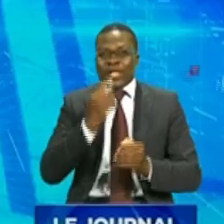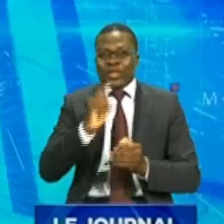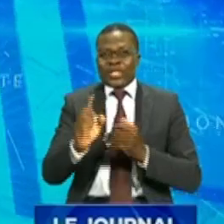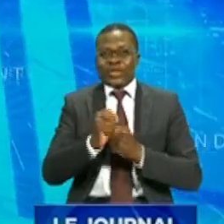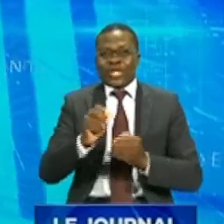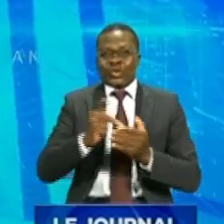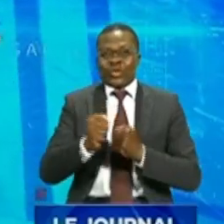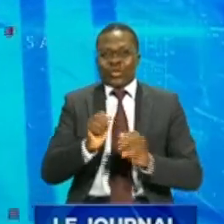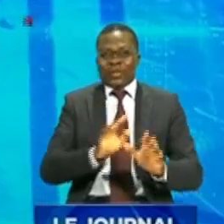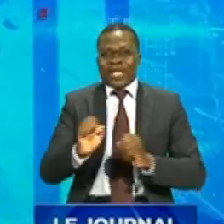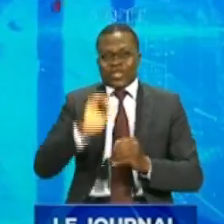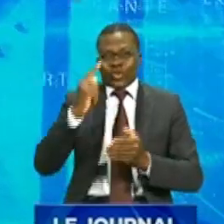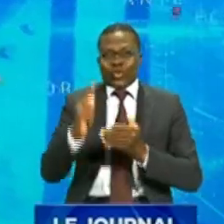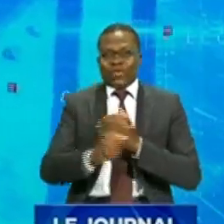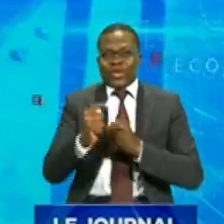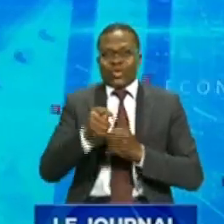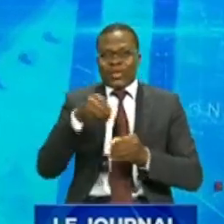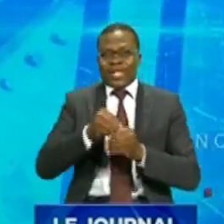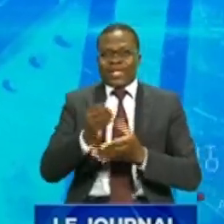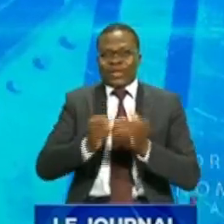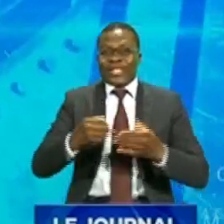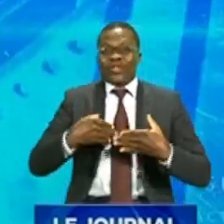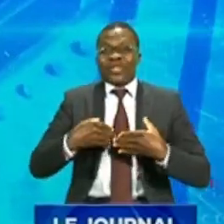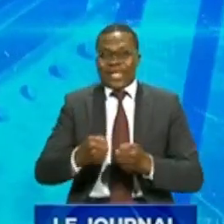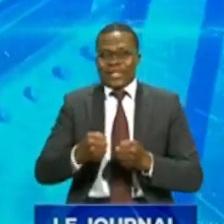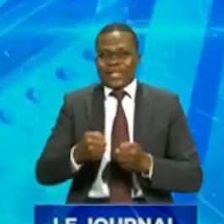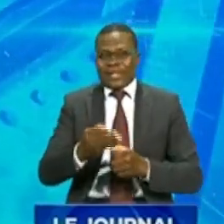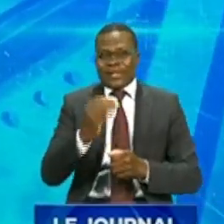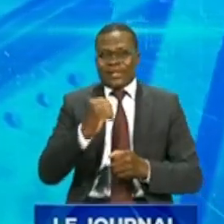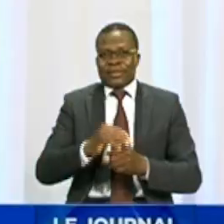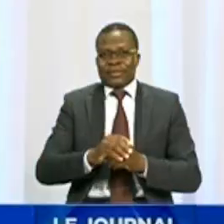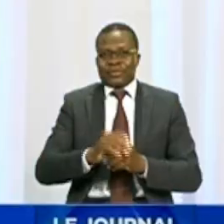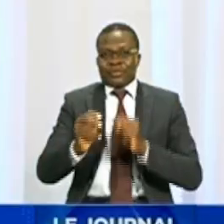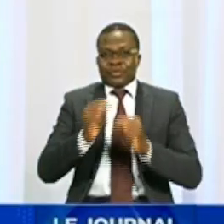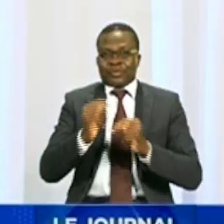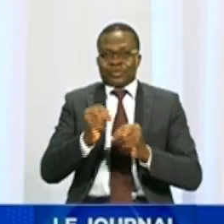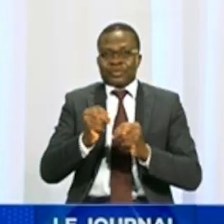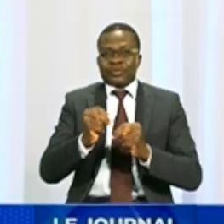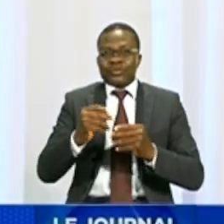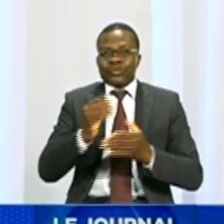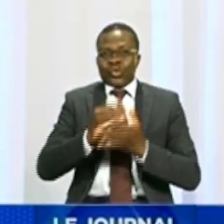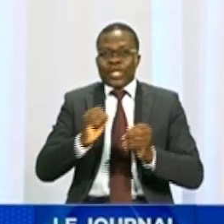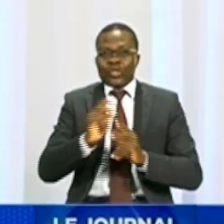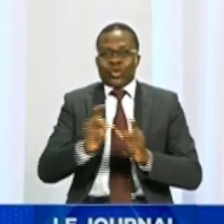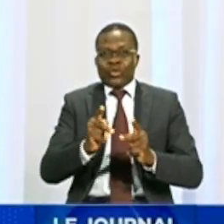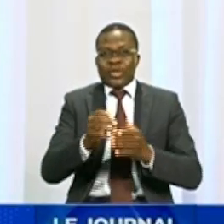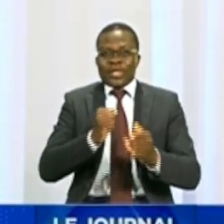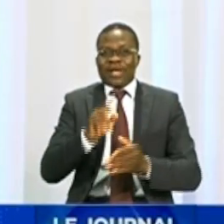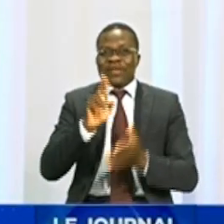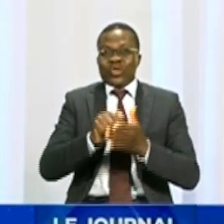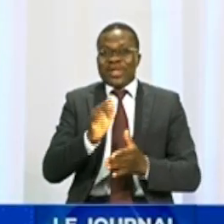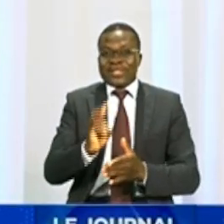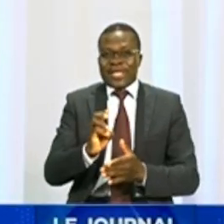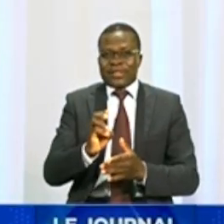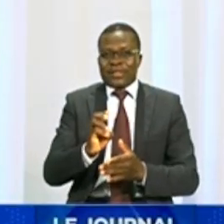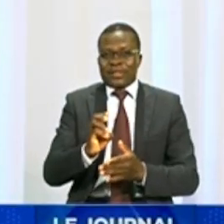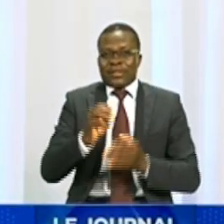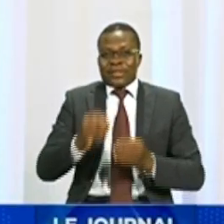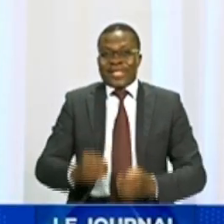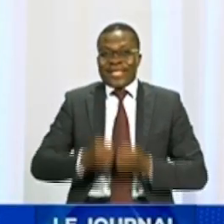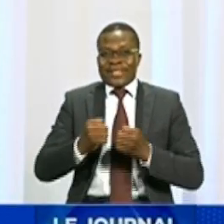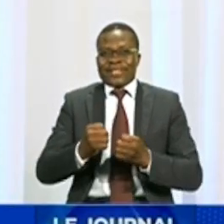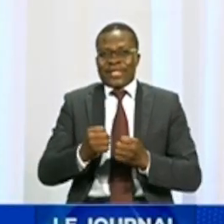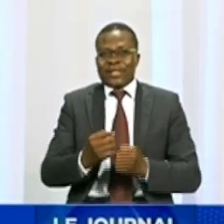du programme d'action du gouvernement dans le secteur sanitaire. Au niveau du secteur public avant 2016, il